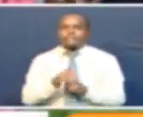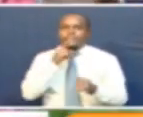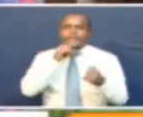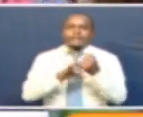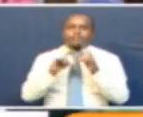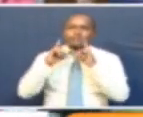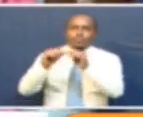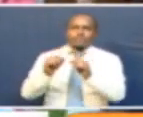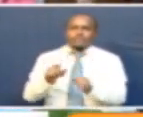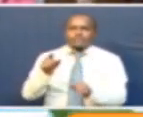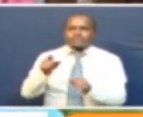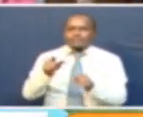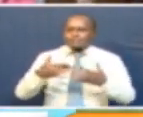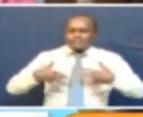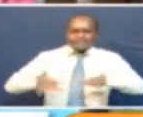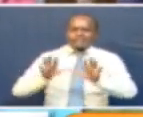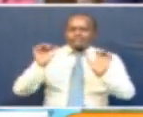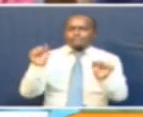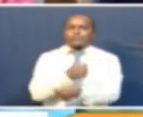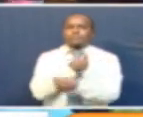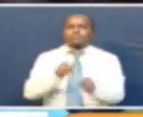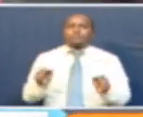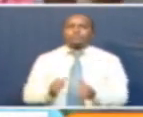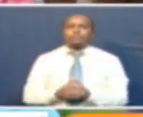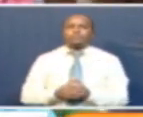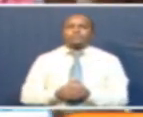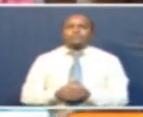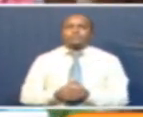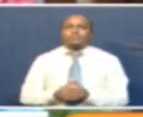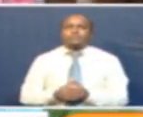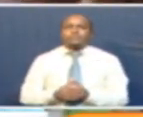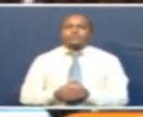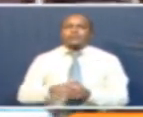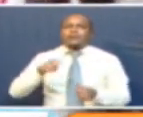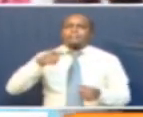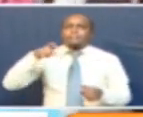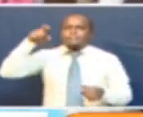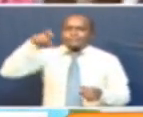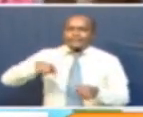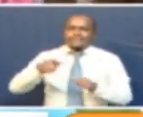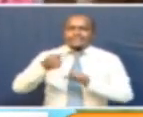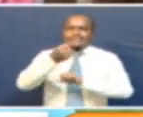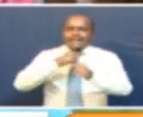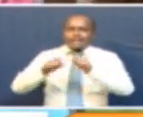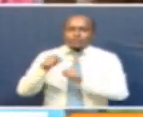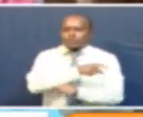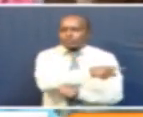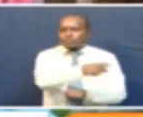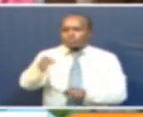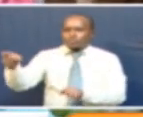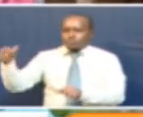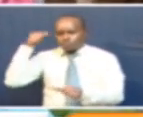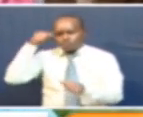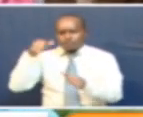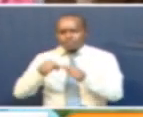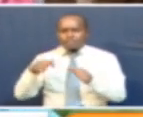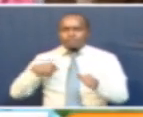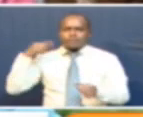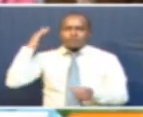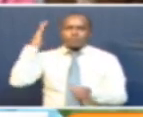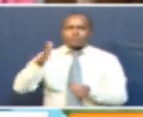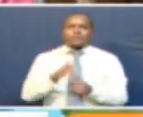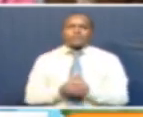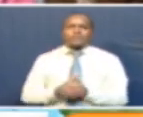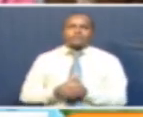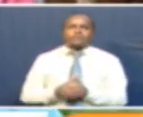tu sitakuacha hivyo. Nataka kutenda kitendo ni mtanikumbuka mpaka mwisho. Sasa hiyo ndio kitu yenye